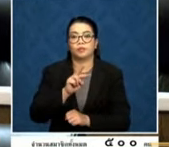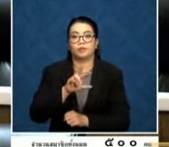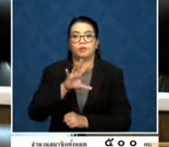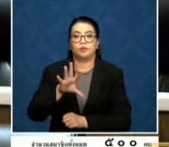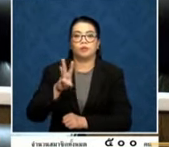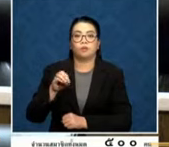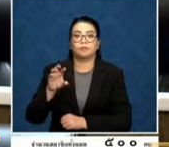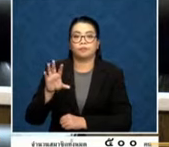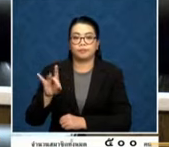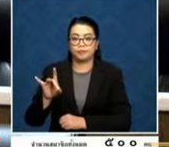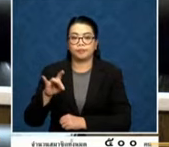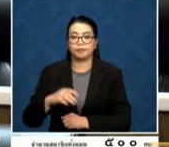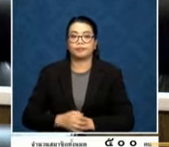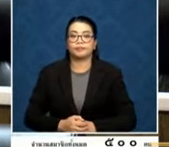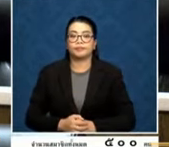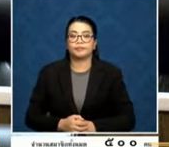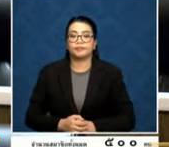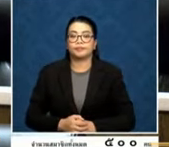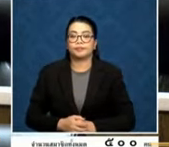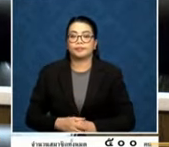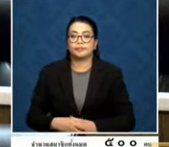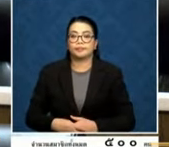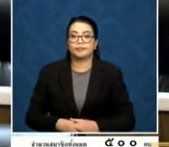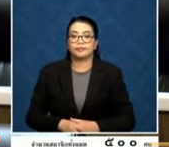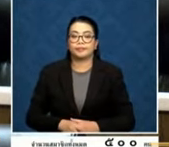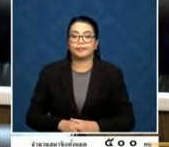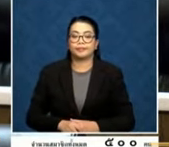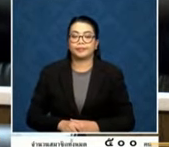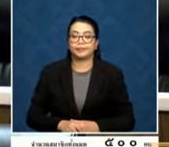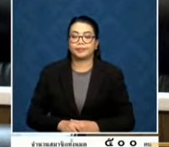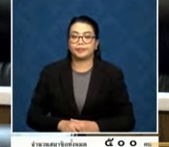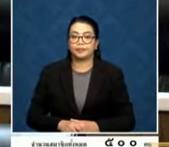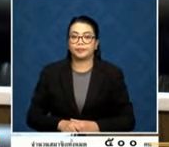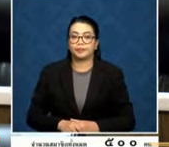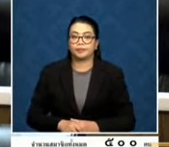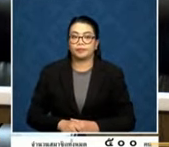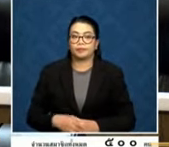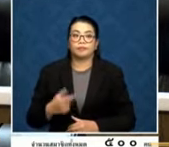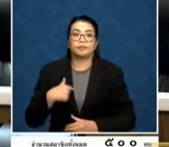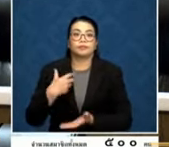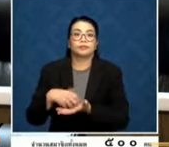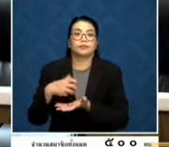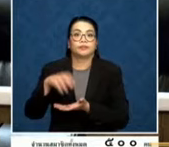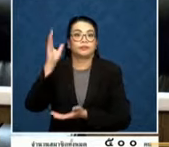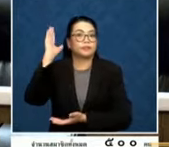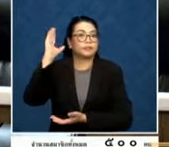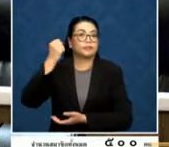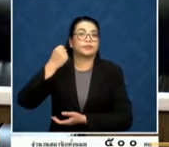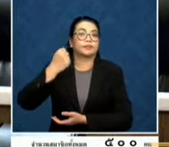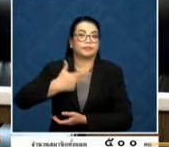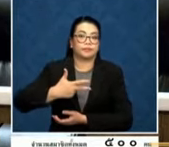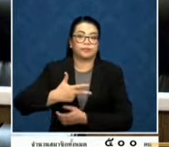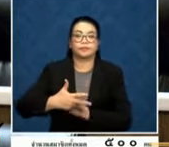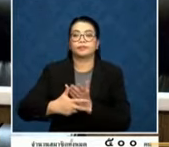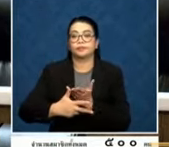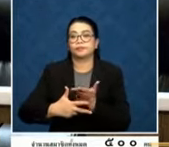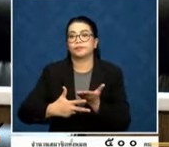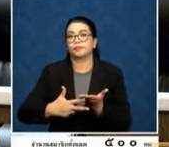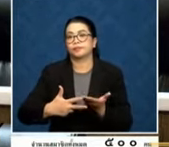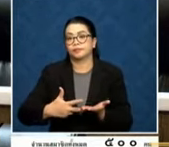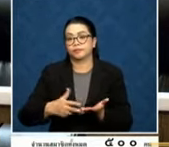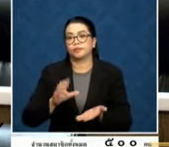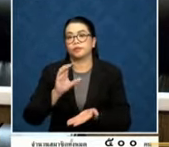พ.ศ 2568นะครับเอ่อในส่วนที่ผมจะขออภิปรายมี 3เรื่องครับก็คือ 1เรื่องงบ